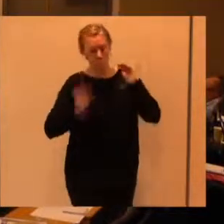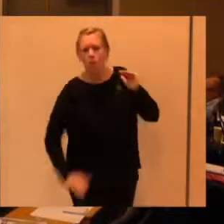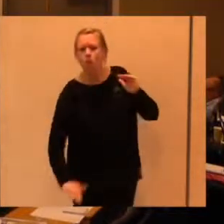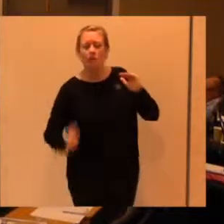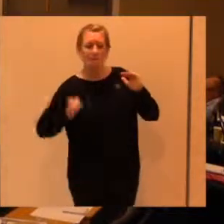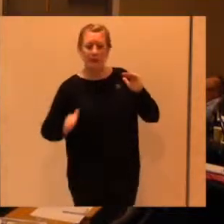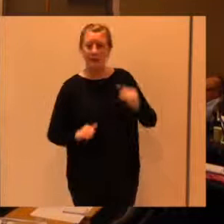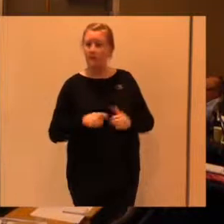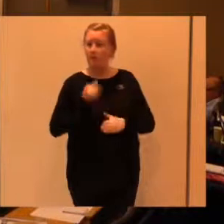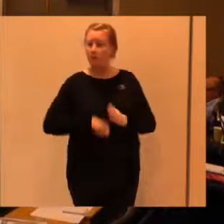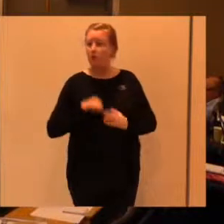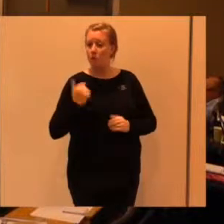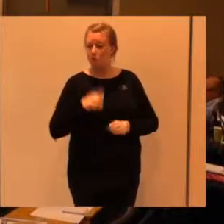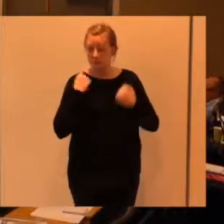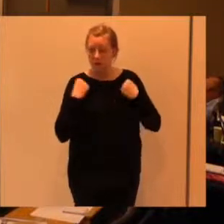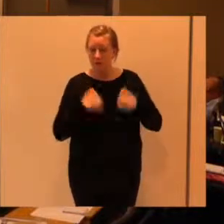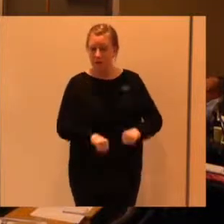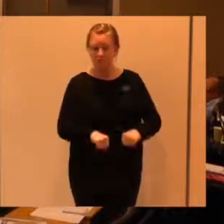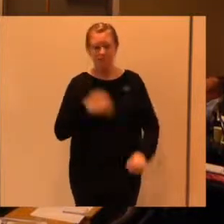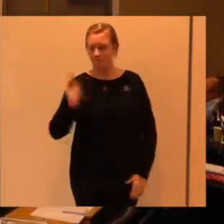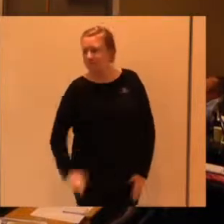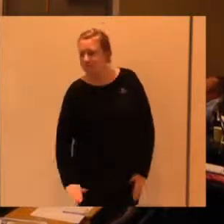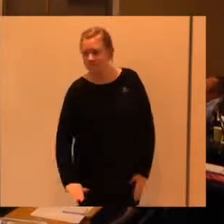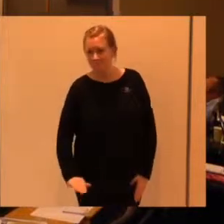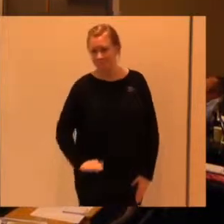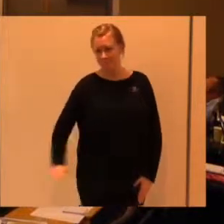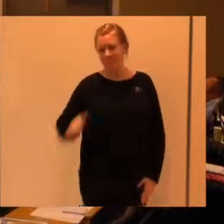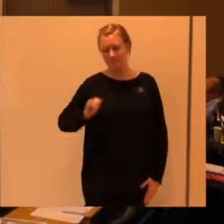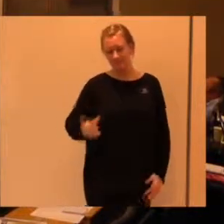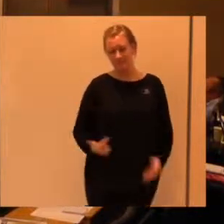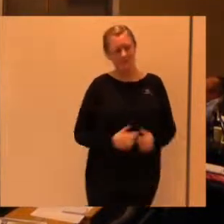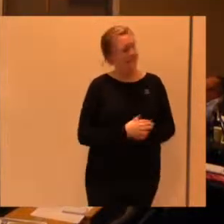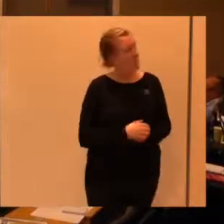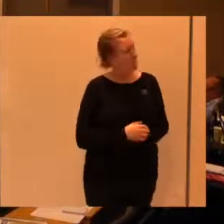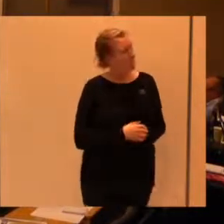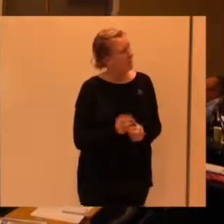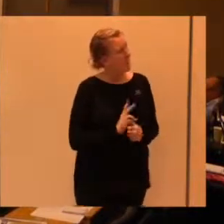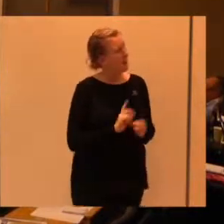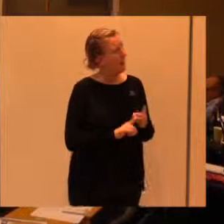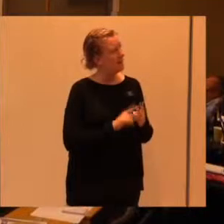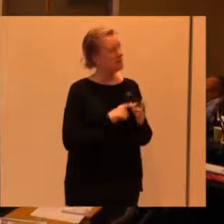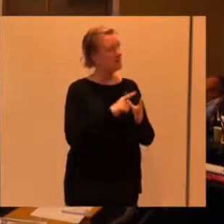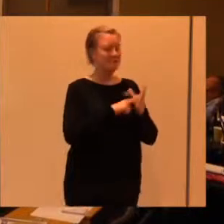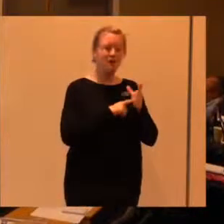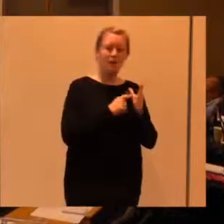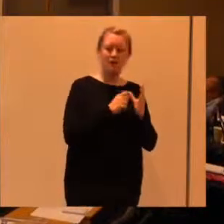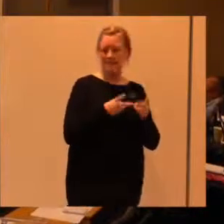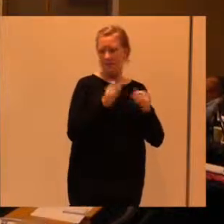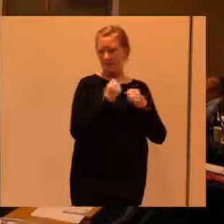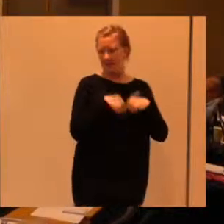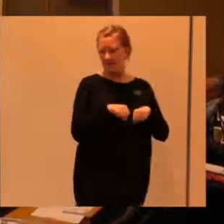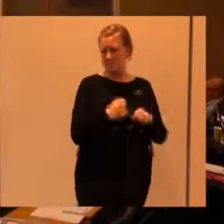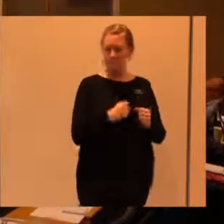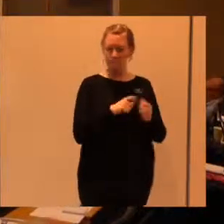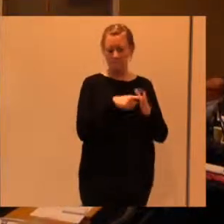något så sjunker det. När vi tittar på specialsajter, samma verksamhet kanske bygger någon liten sån specialare. Man har ett projekt som tar